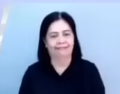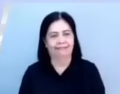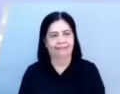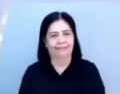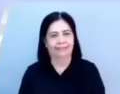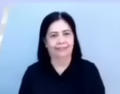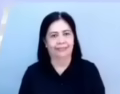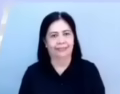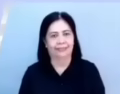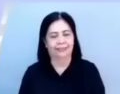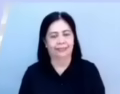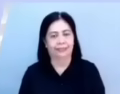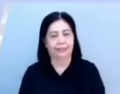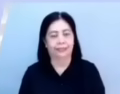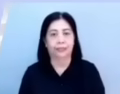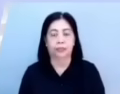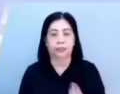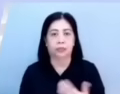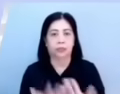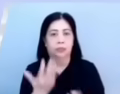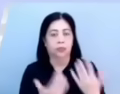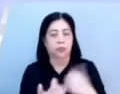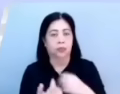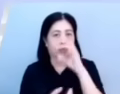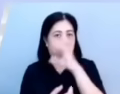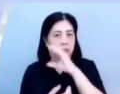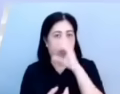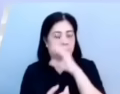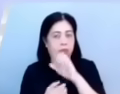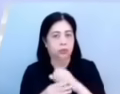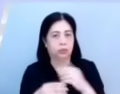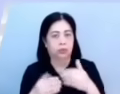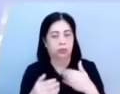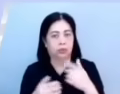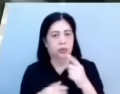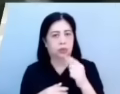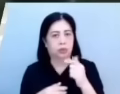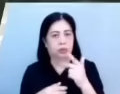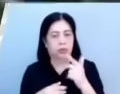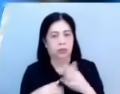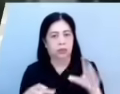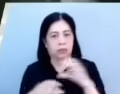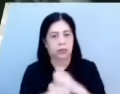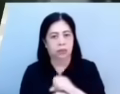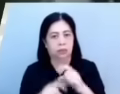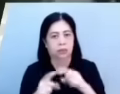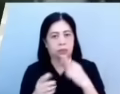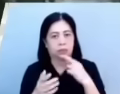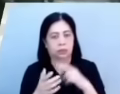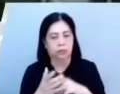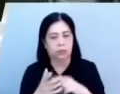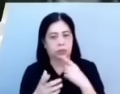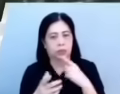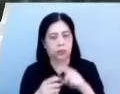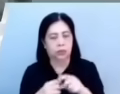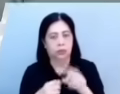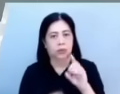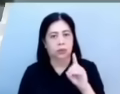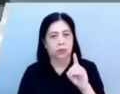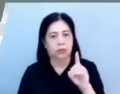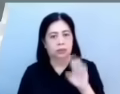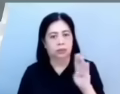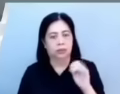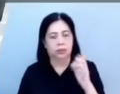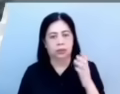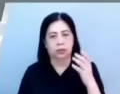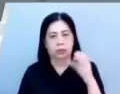May mga naitala ring sunog sa Cebu bago matapos ang 2023. Ayon sa ulat ni Jose Anthony Inso ng Super Radio Cebu, umabot sa unang